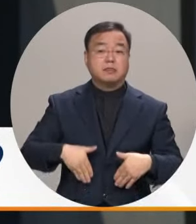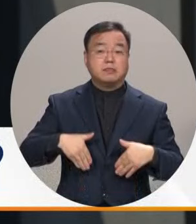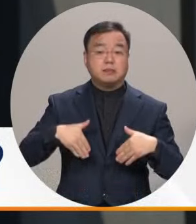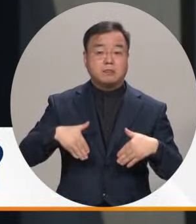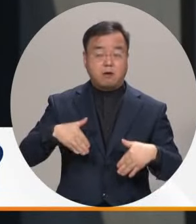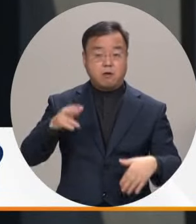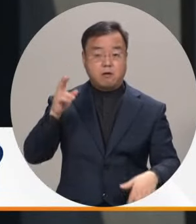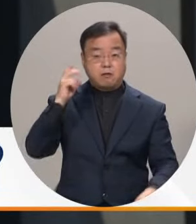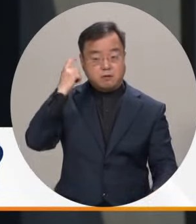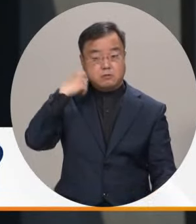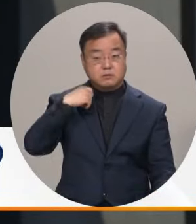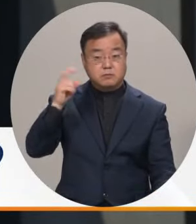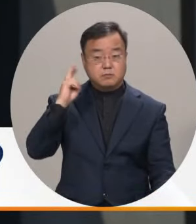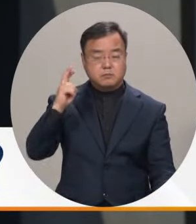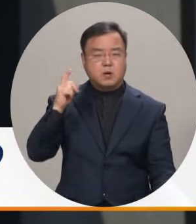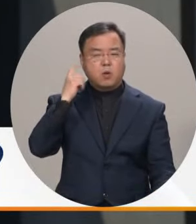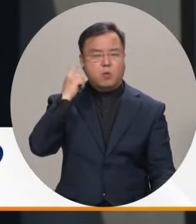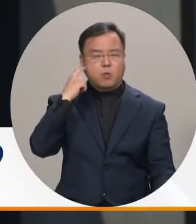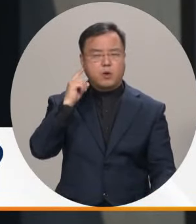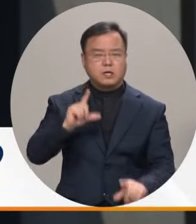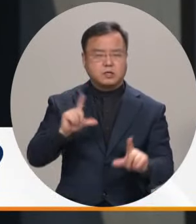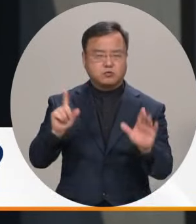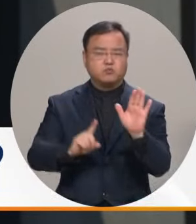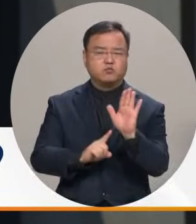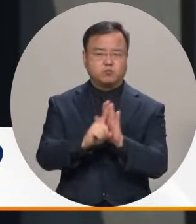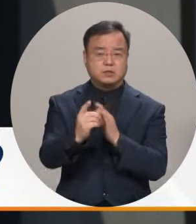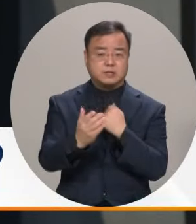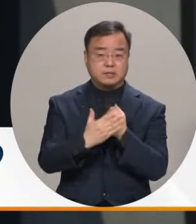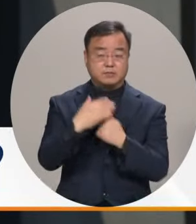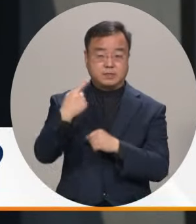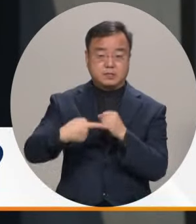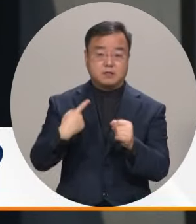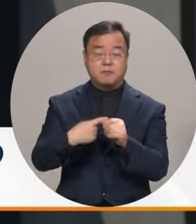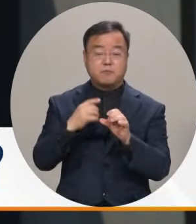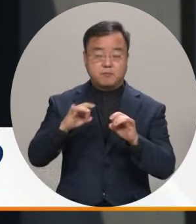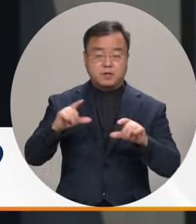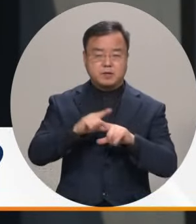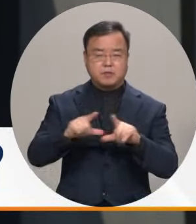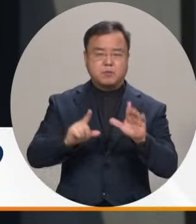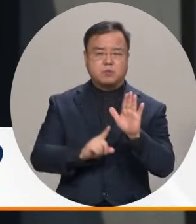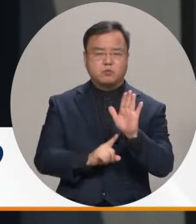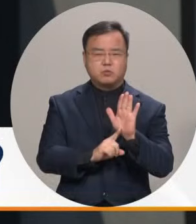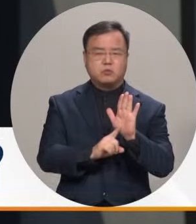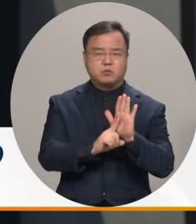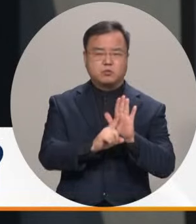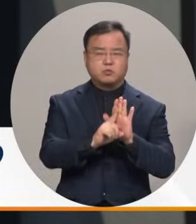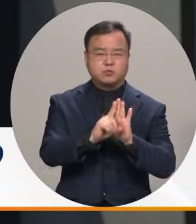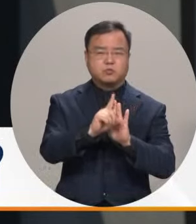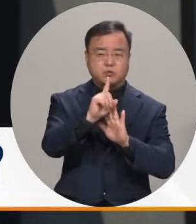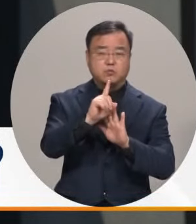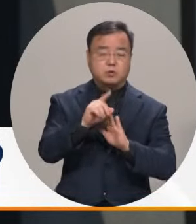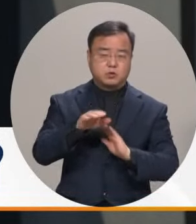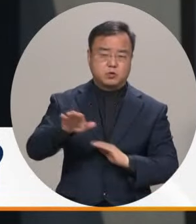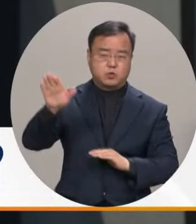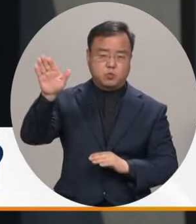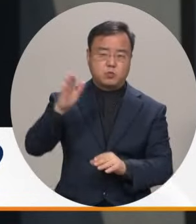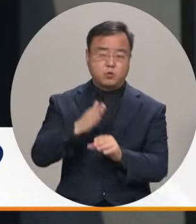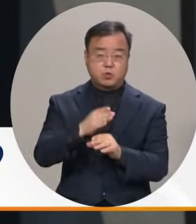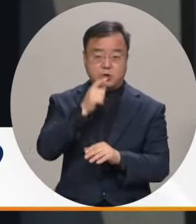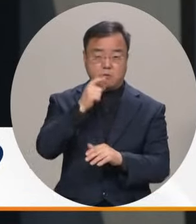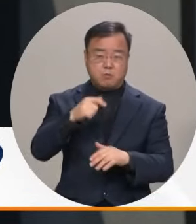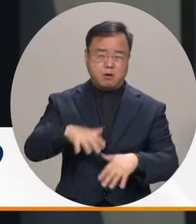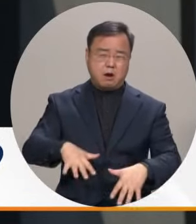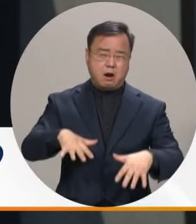현상도 기후 변화로 인한 결과이며 매년 우리나라 평균 기온이 갈수록 높아지고 있습니다 홍수 발생도 증가하고